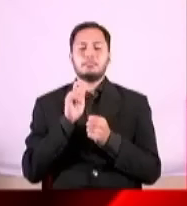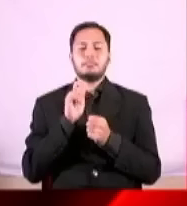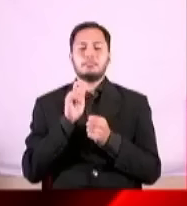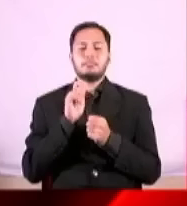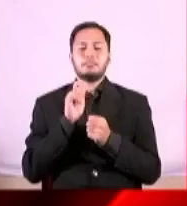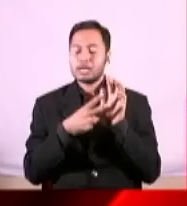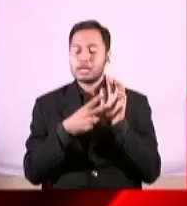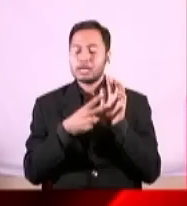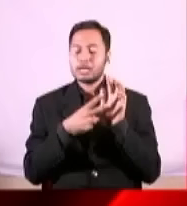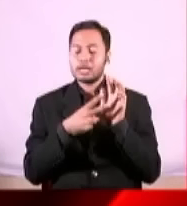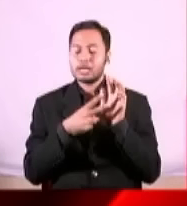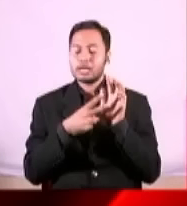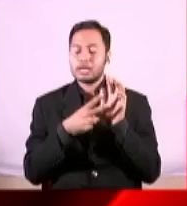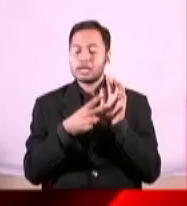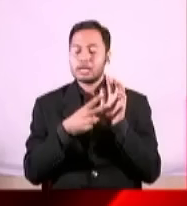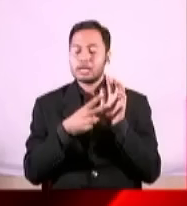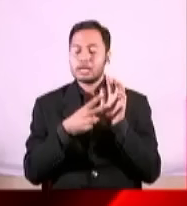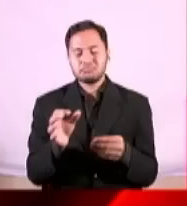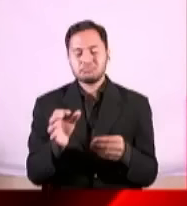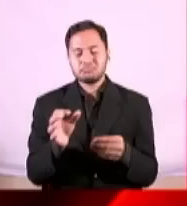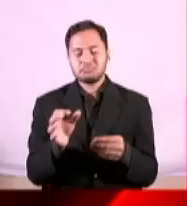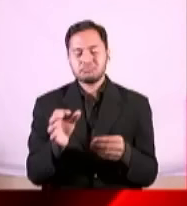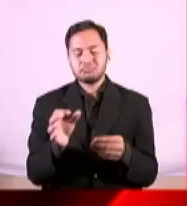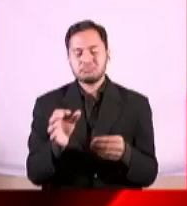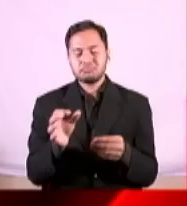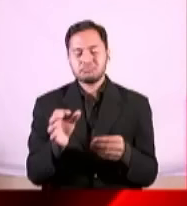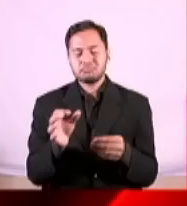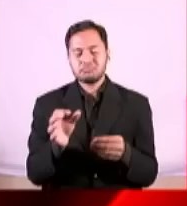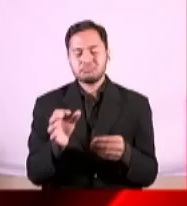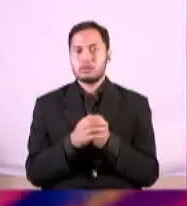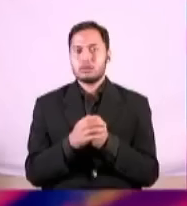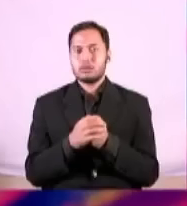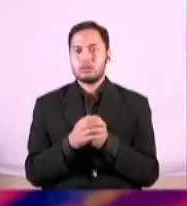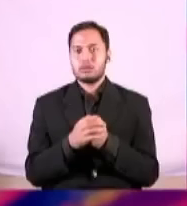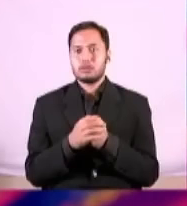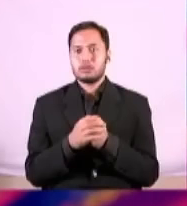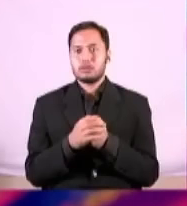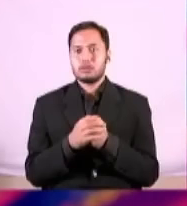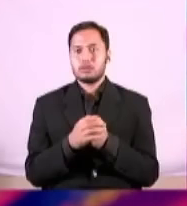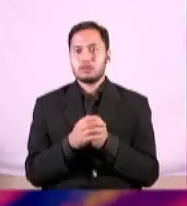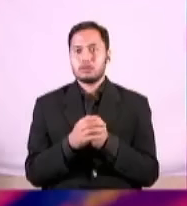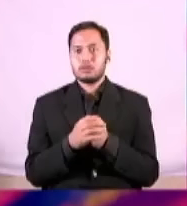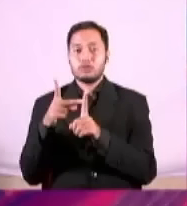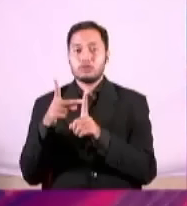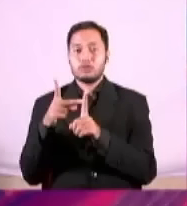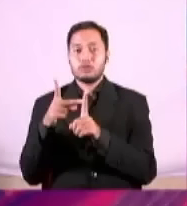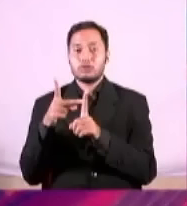jawaban apalagi uhc yang setingkat Walikota